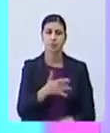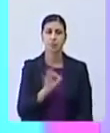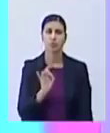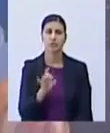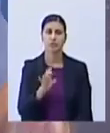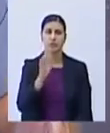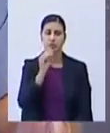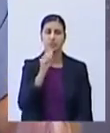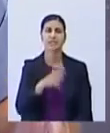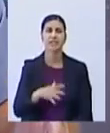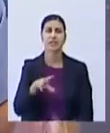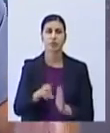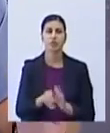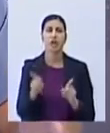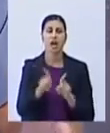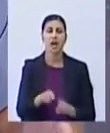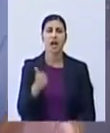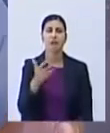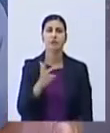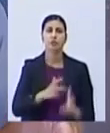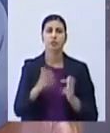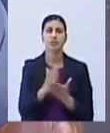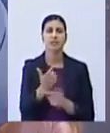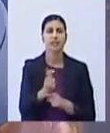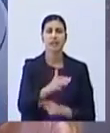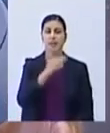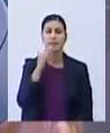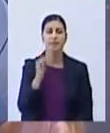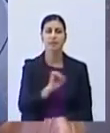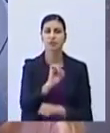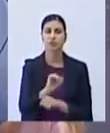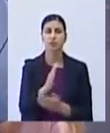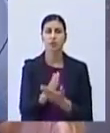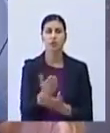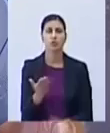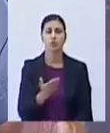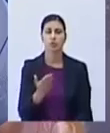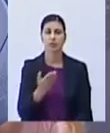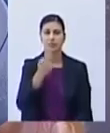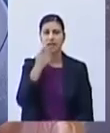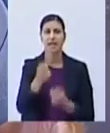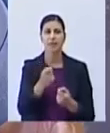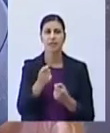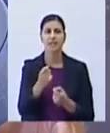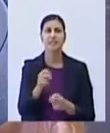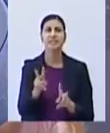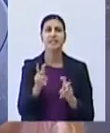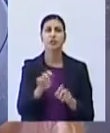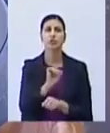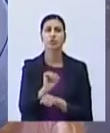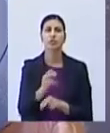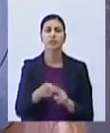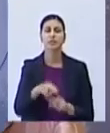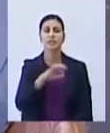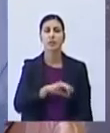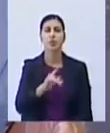მოდი ახლა გავიაროთ საქართველოს ამბილი სტუდენტია, ძალიან ბევრი სტატუსში შეჩერებული ამ თუ სტუდენტები, რომლებიც ელემენტარულად სტატუსი შეურჩერდათ იმის გამო, რომ მათ